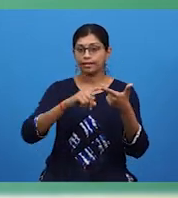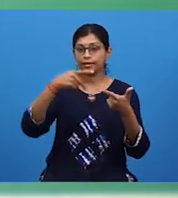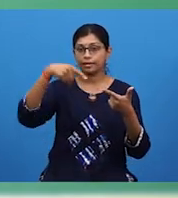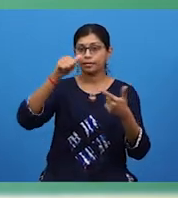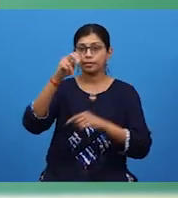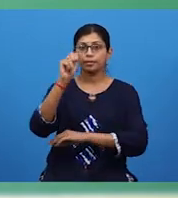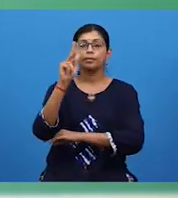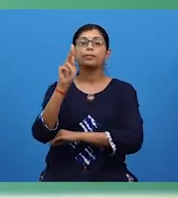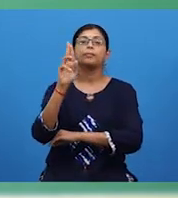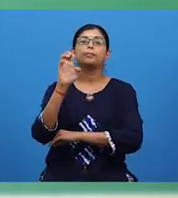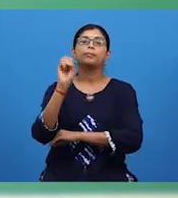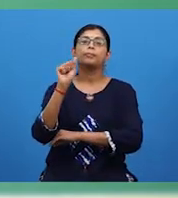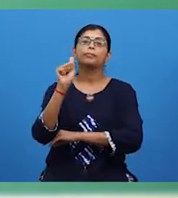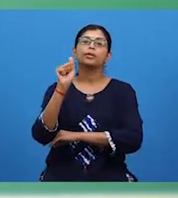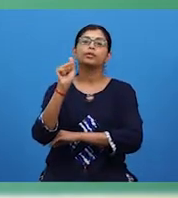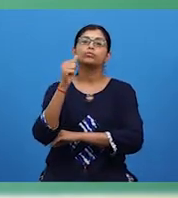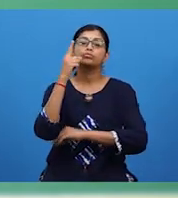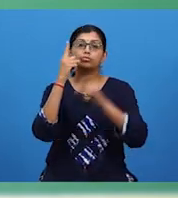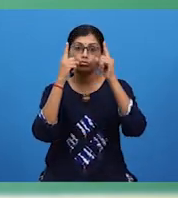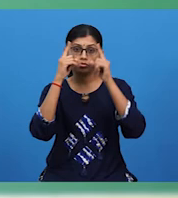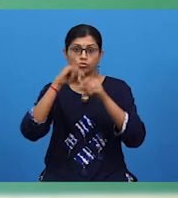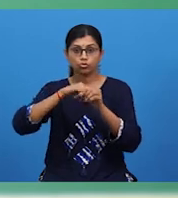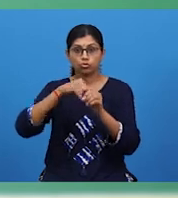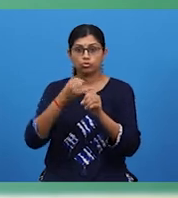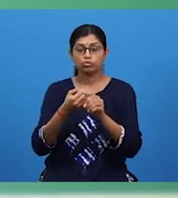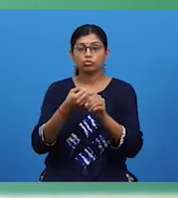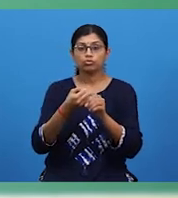Hati akan menghasilkan jus hempedu dan jus